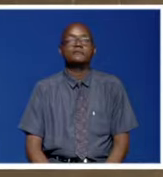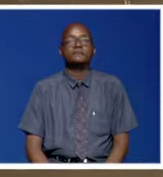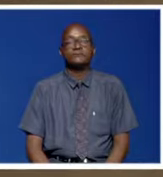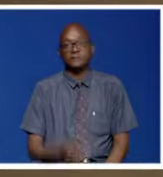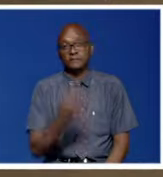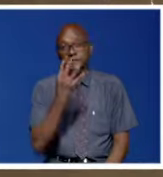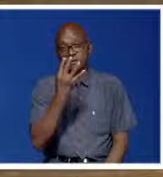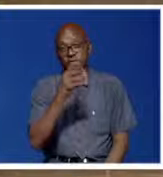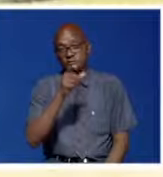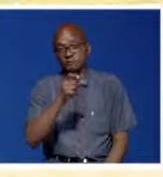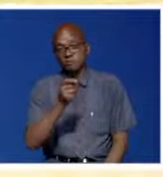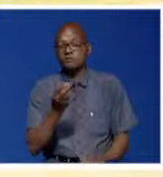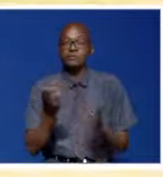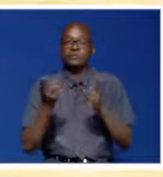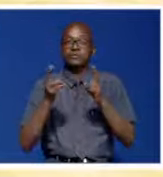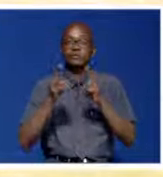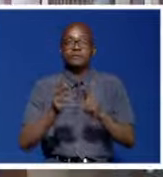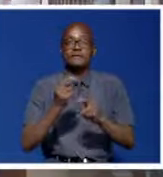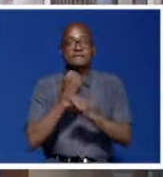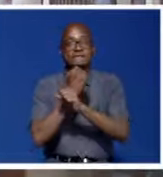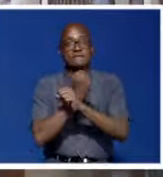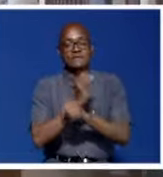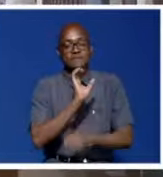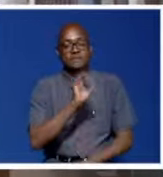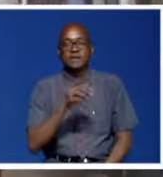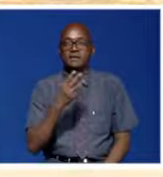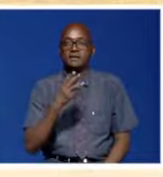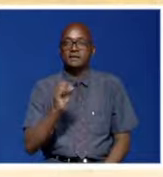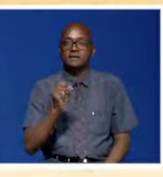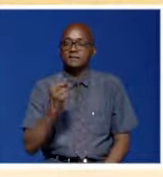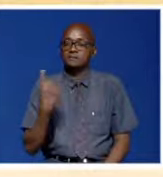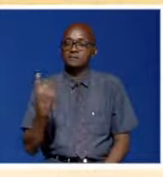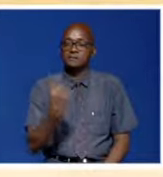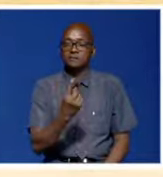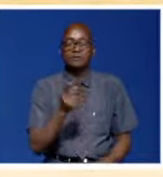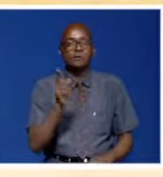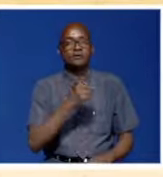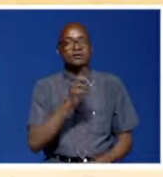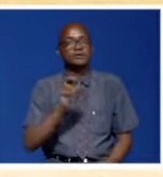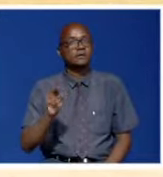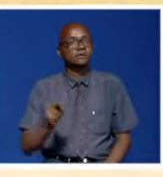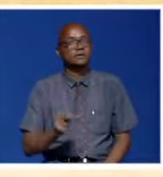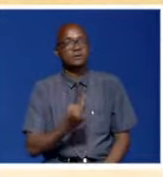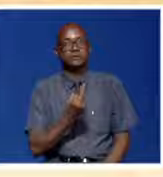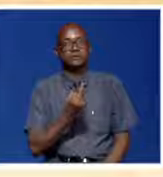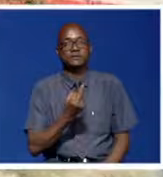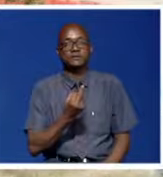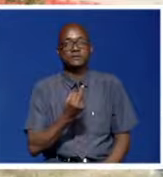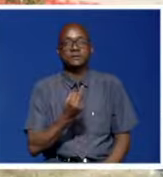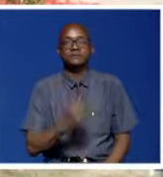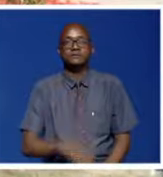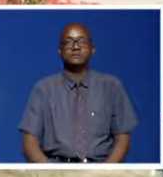wanne wahukumiwa kifungo cha miaka 30 kila mmoja kwa kosa la kulawiti.